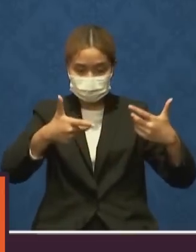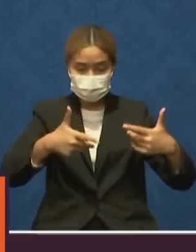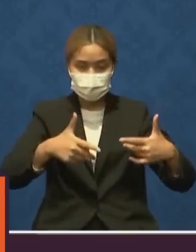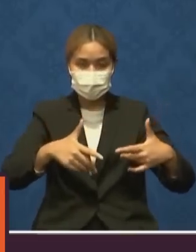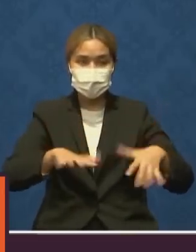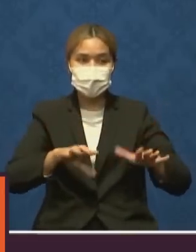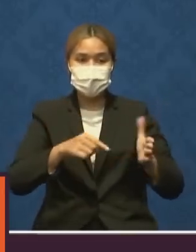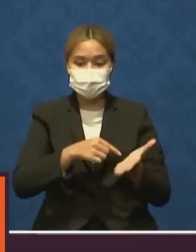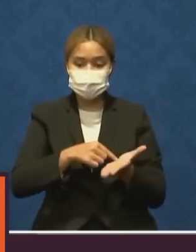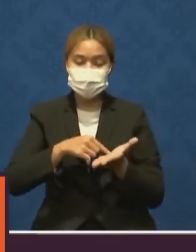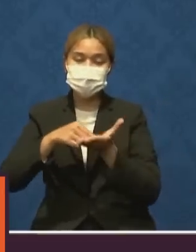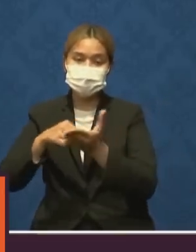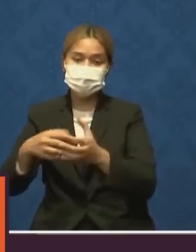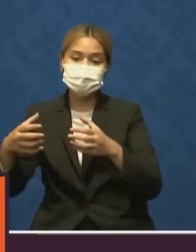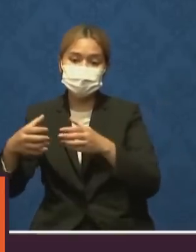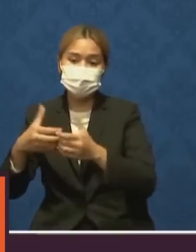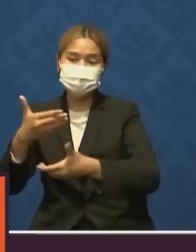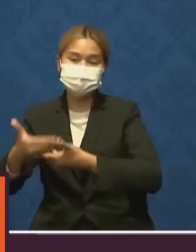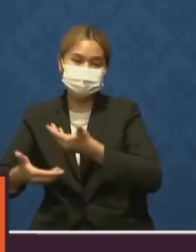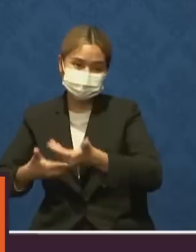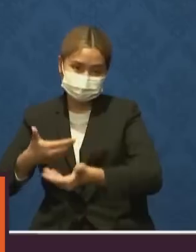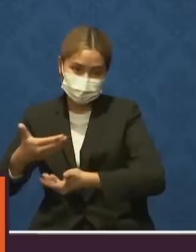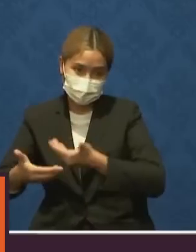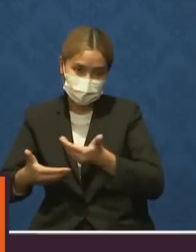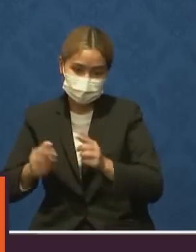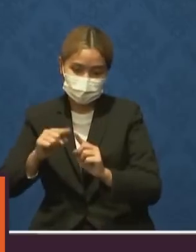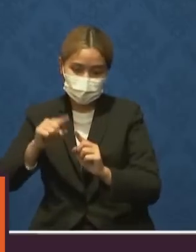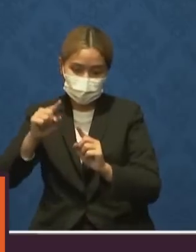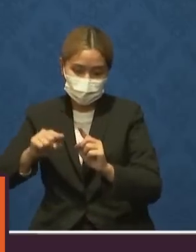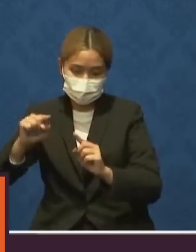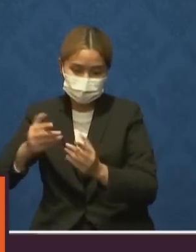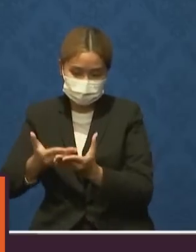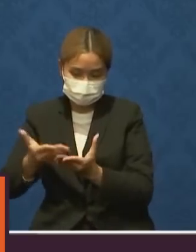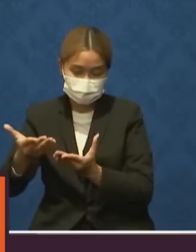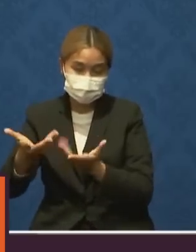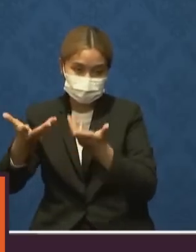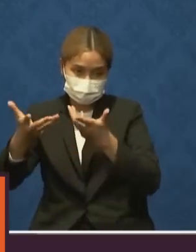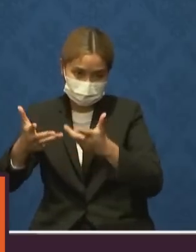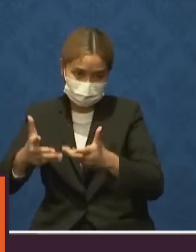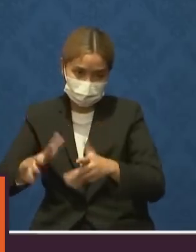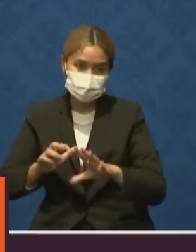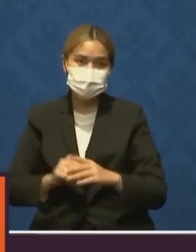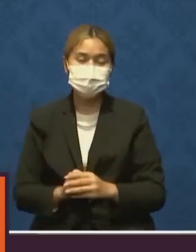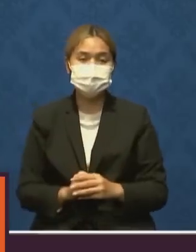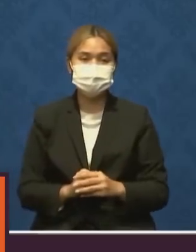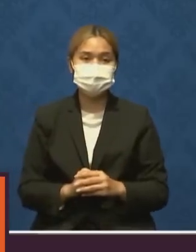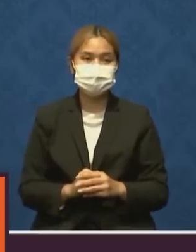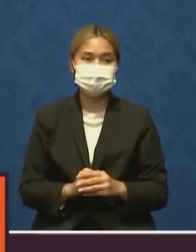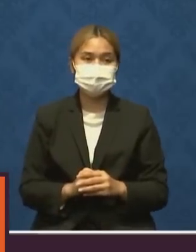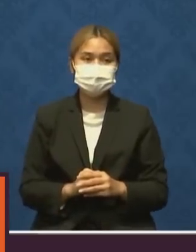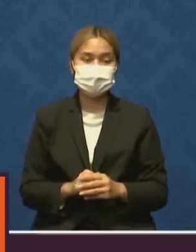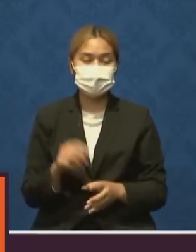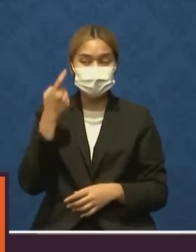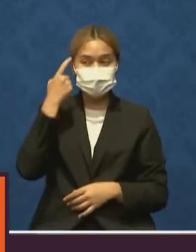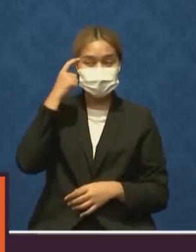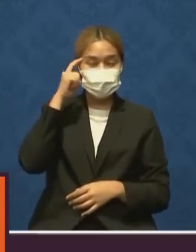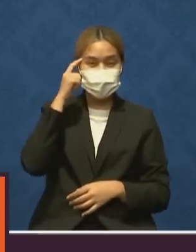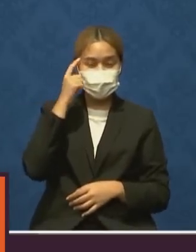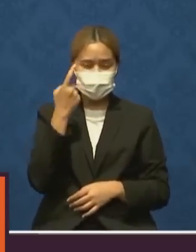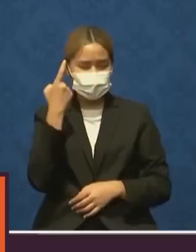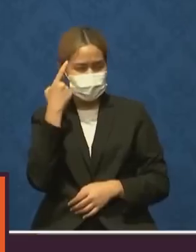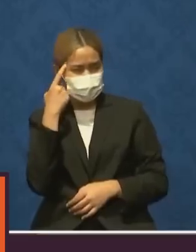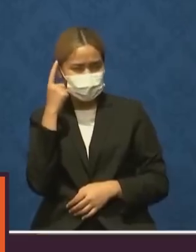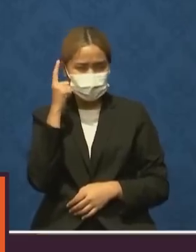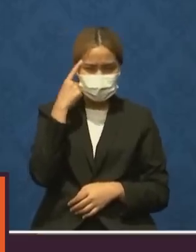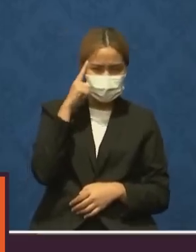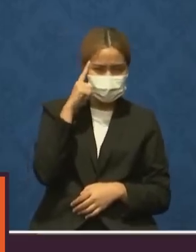ลัร millionaire คืลกื้อหมาหัผมไมไดเกหวามัใร่มใหใจ กัเรื่มอันนี้จะไดไมลี